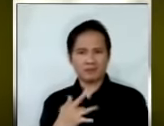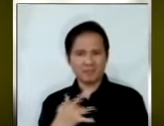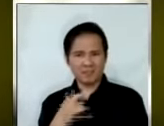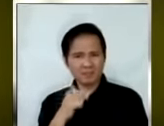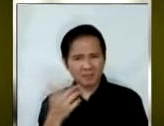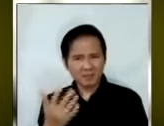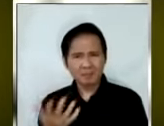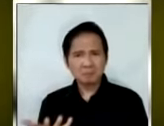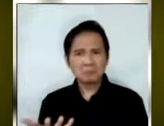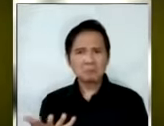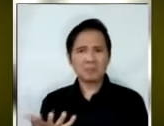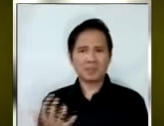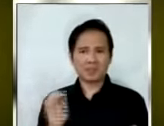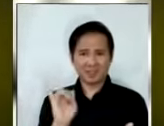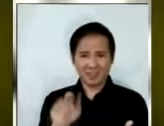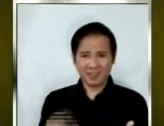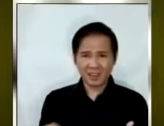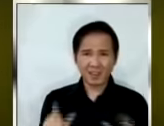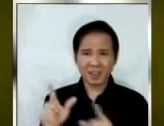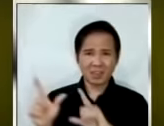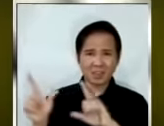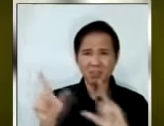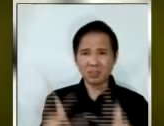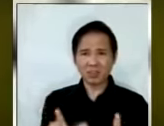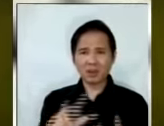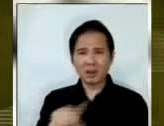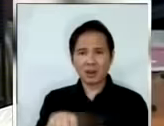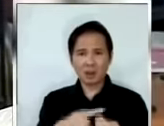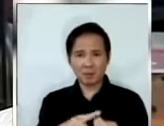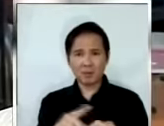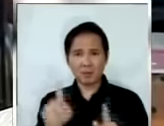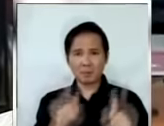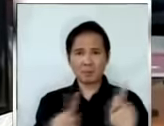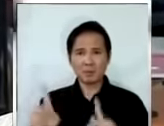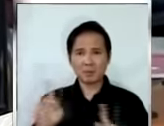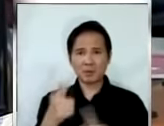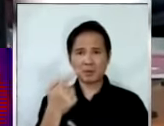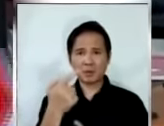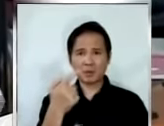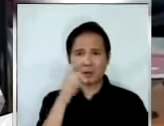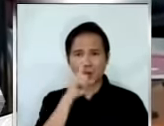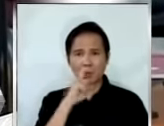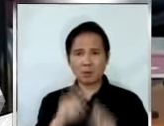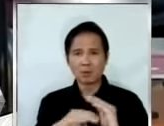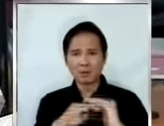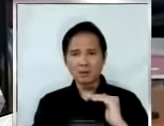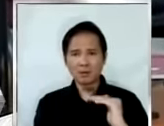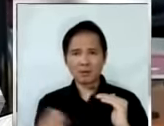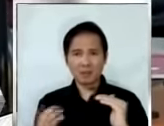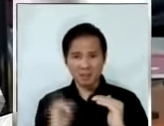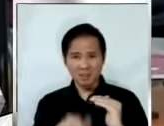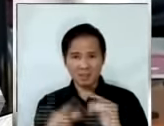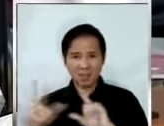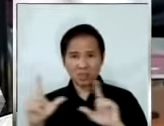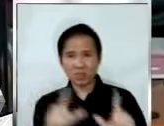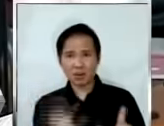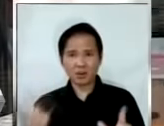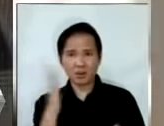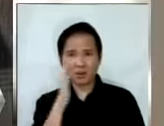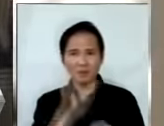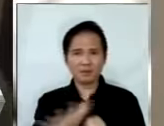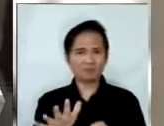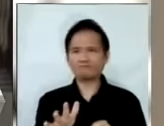criminal liability sa mga may edad 12 taon pababa. Batas na iniakda ng ama ni Frankie na si Senador Kiko